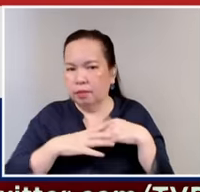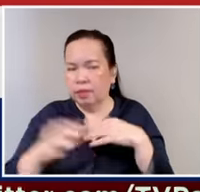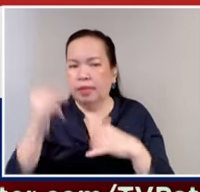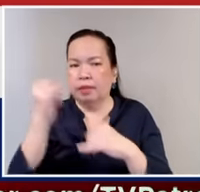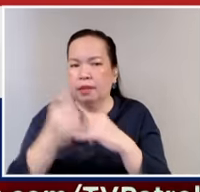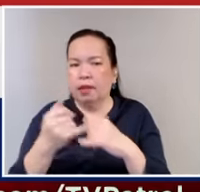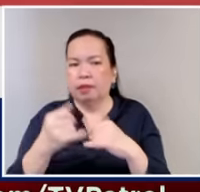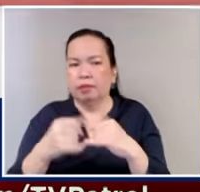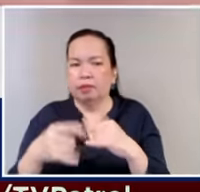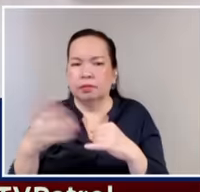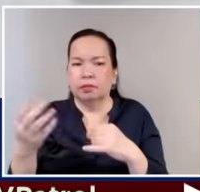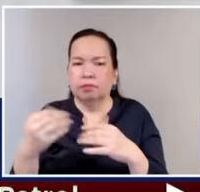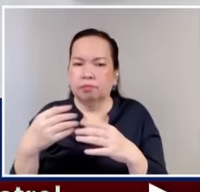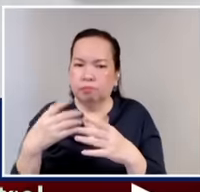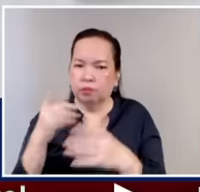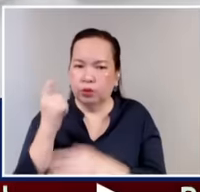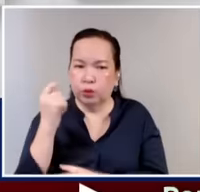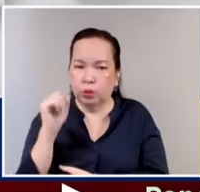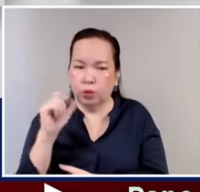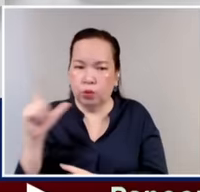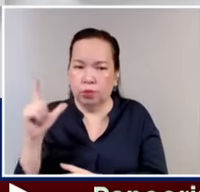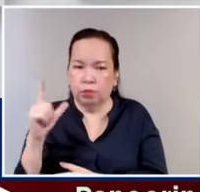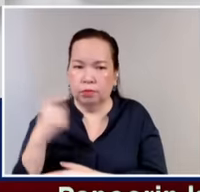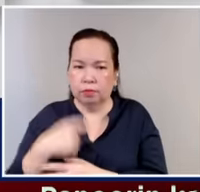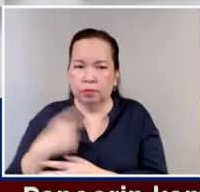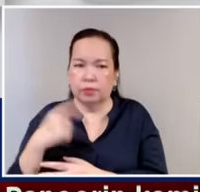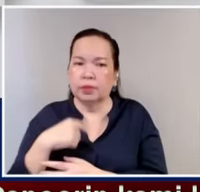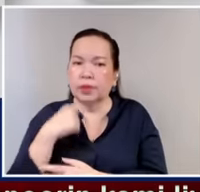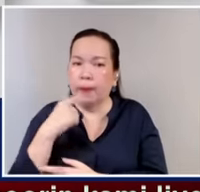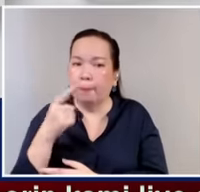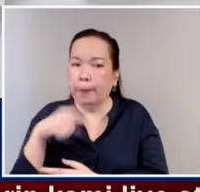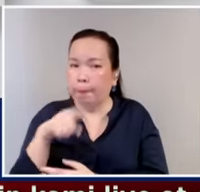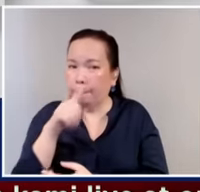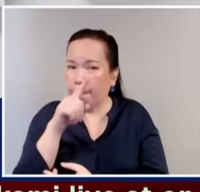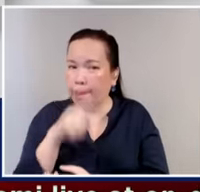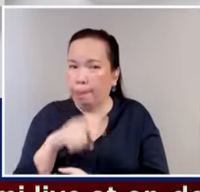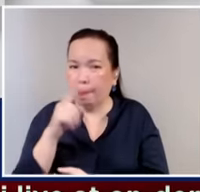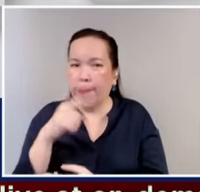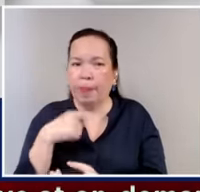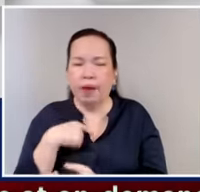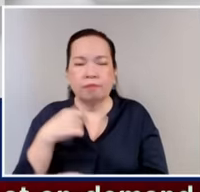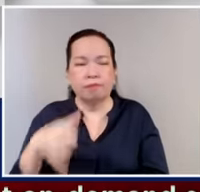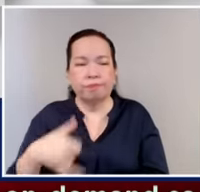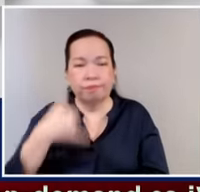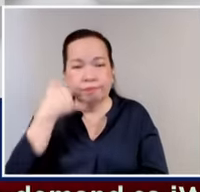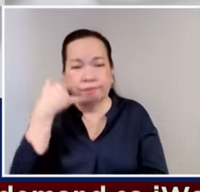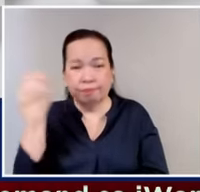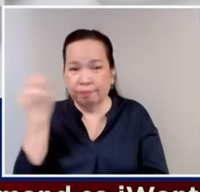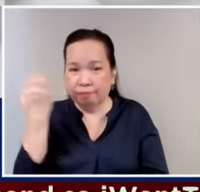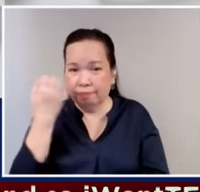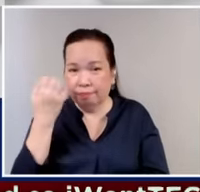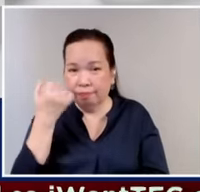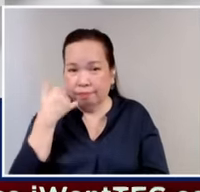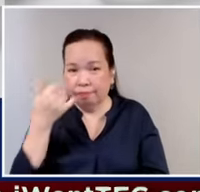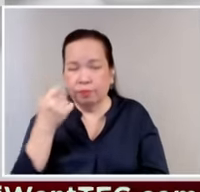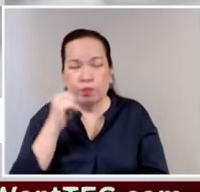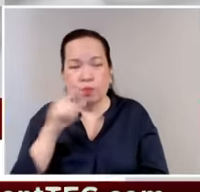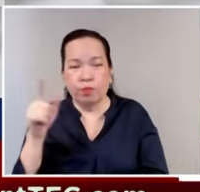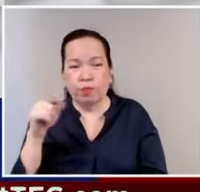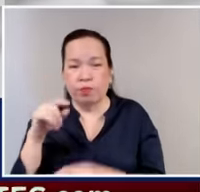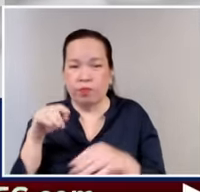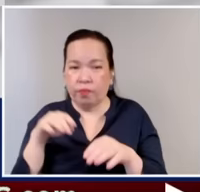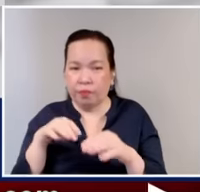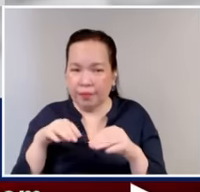ang dali ng trapiko. Ayon sa Toll Regulatory Board, may mga hotline numbers ang lahat ng mga expressway na pwedeng